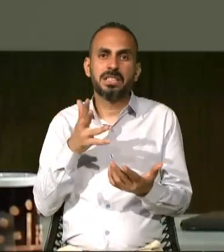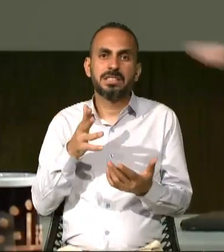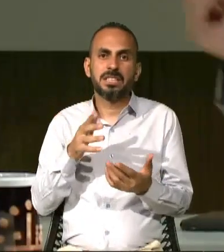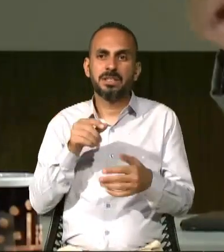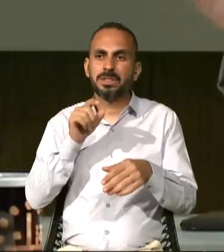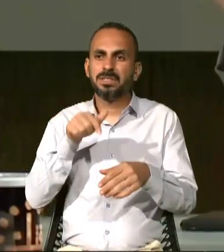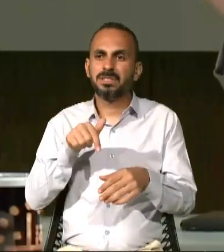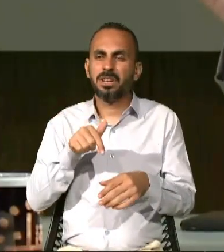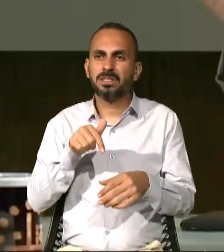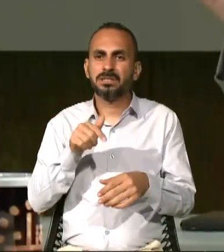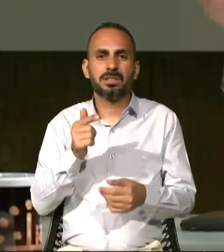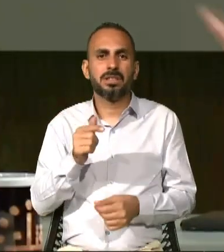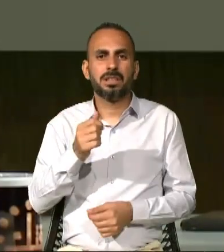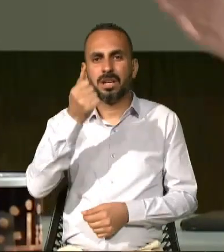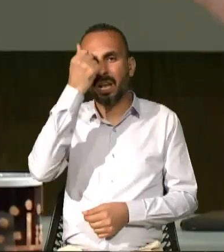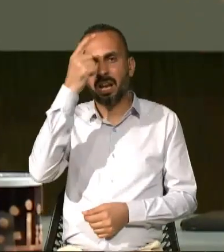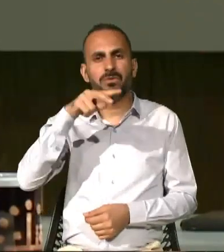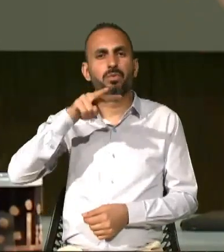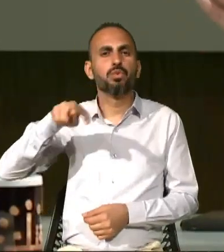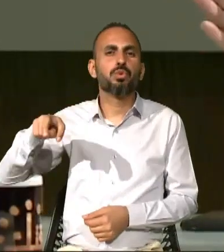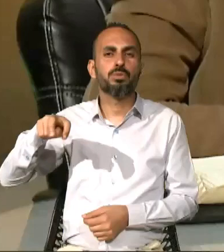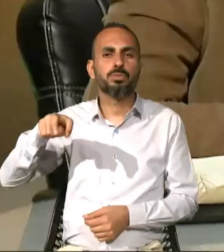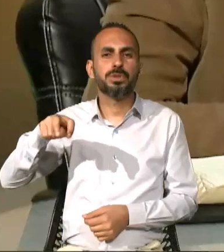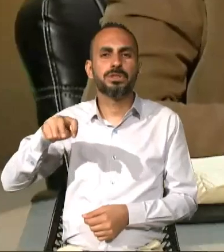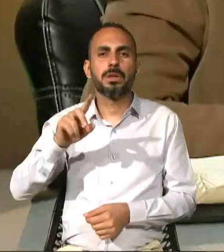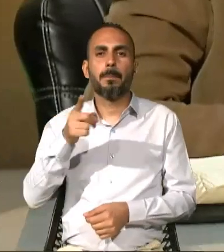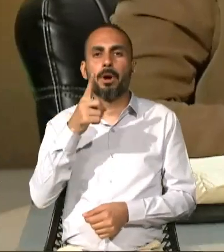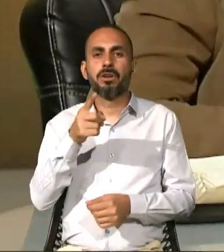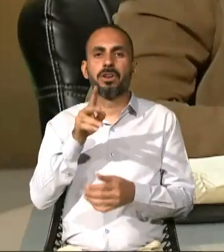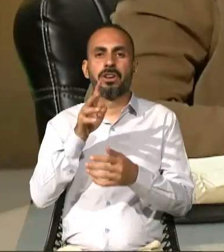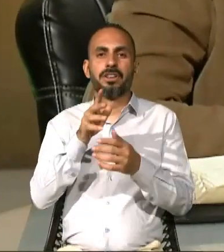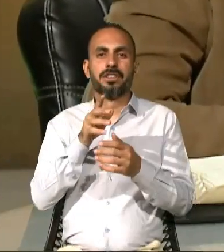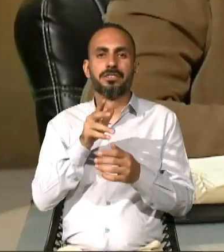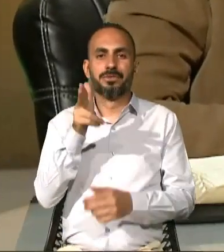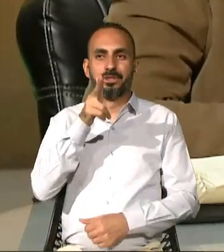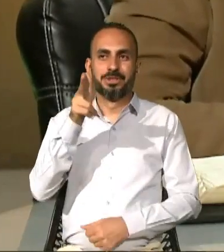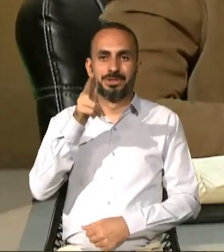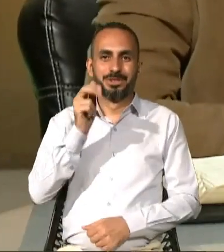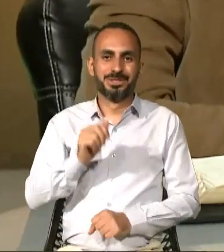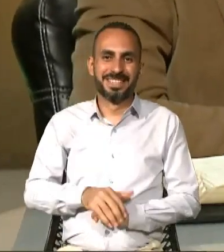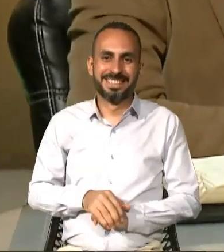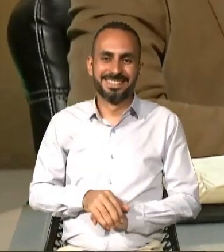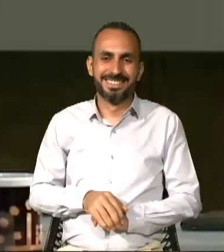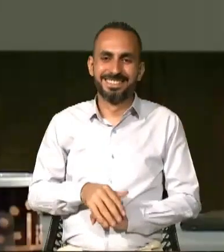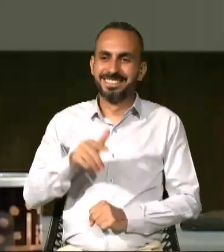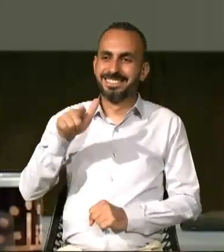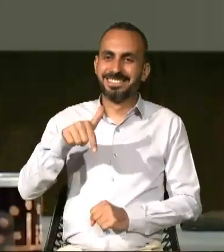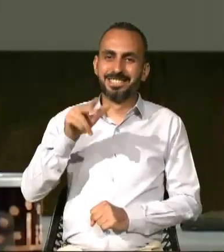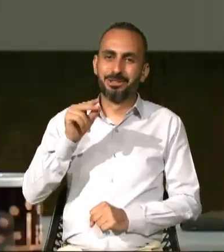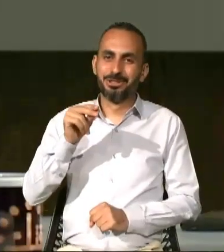نسيت حتى رقم 1 كانت هي ايه، نمره 1 كده. بس ما تقولناش انك انت كبير كده يا ابونا، يعني 26 سنه.